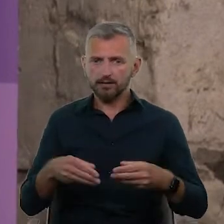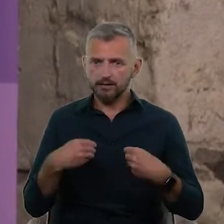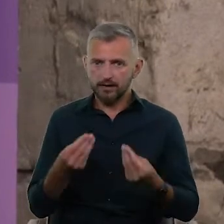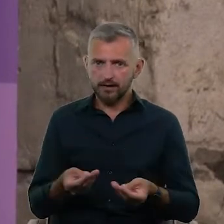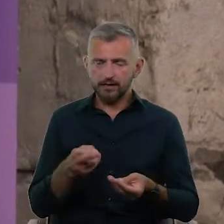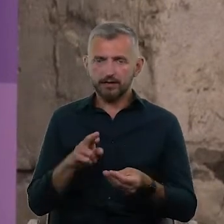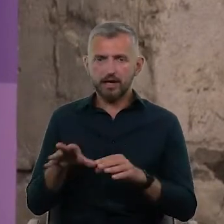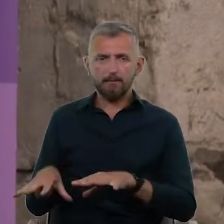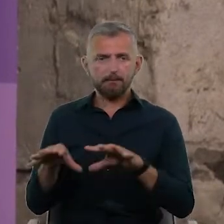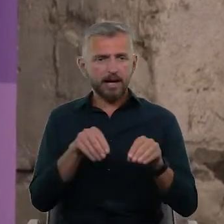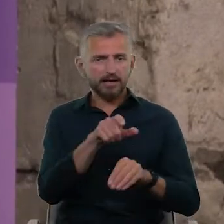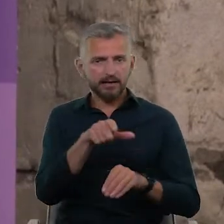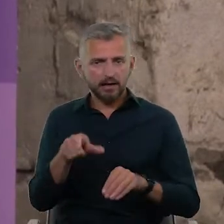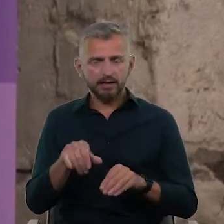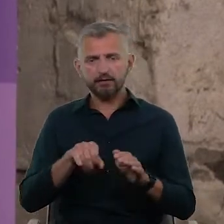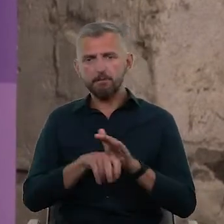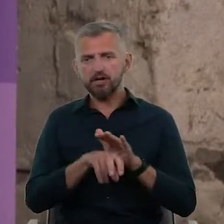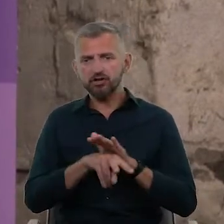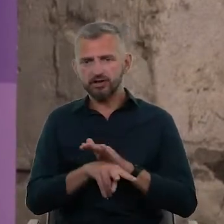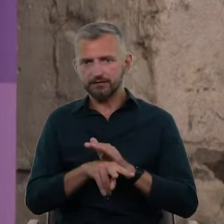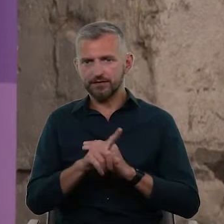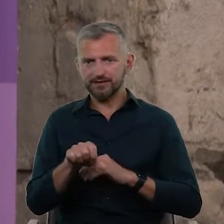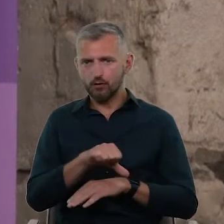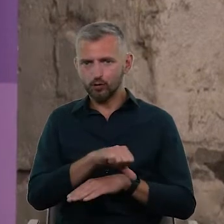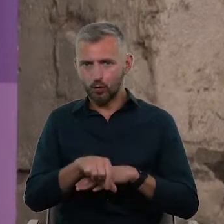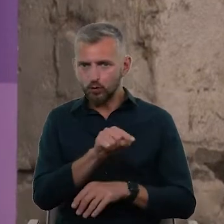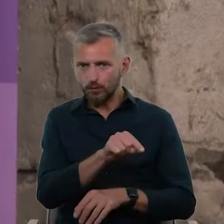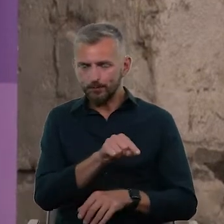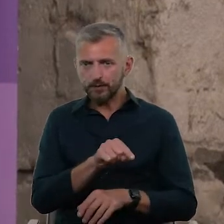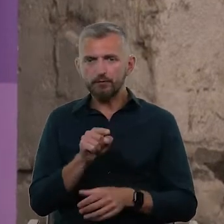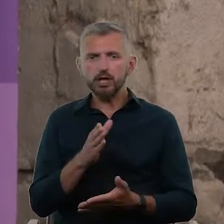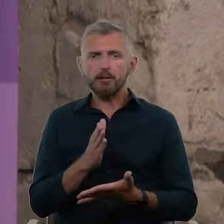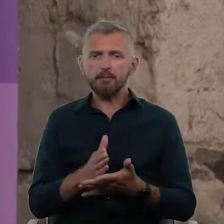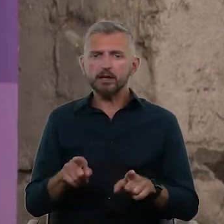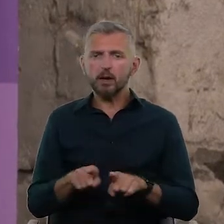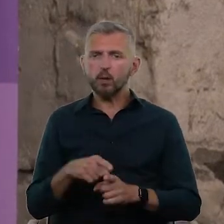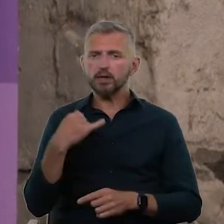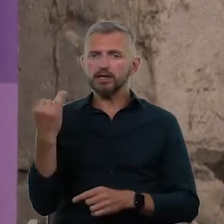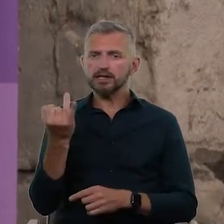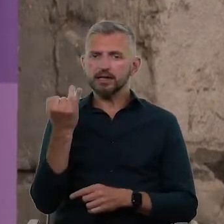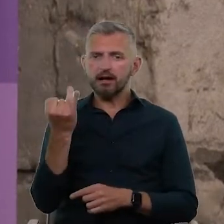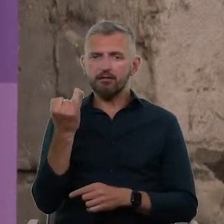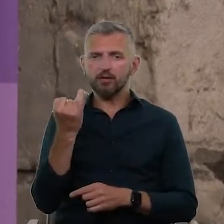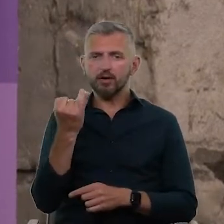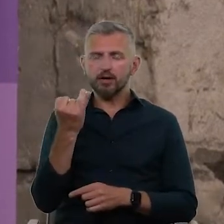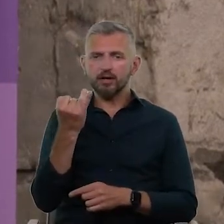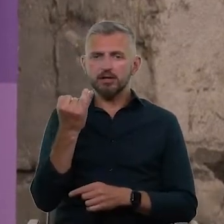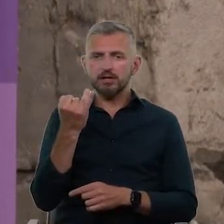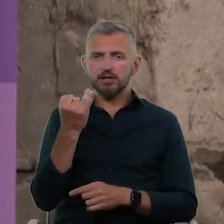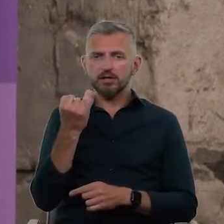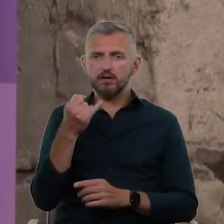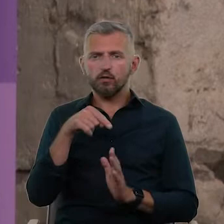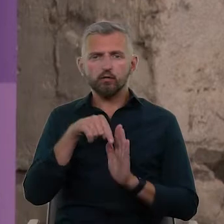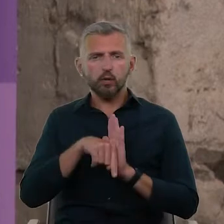для переселенців і для біженців за кордону, вона має таку цікаву внутрішню